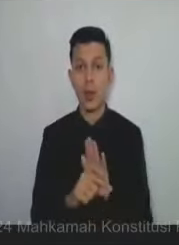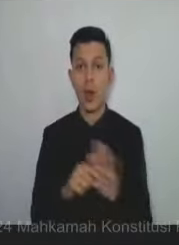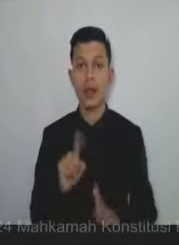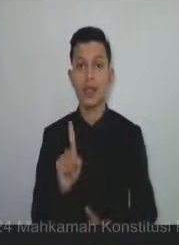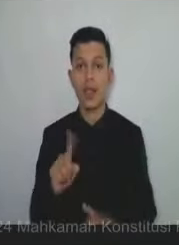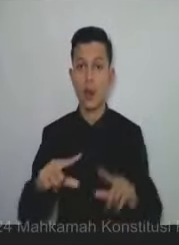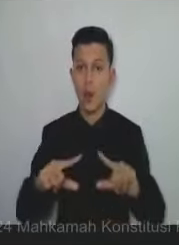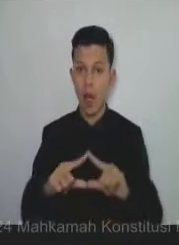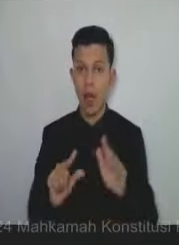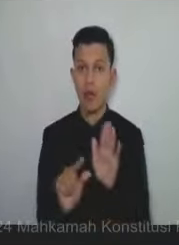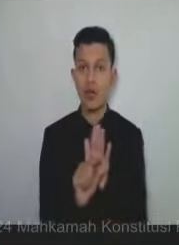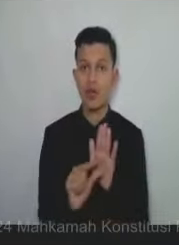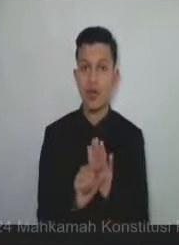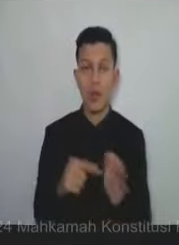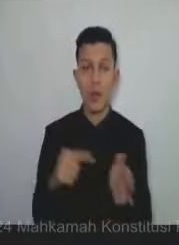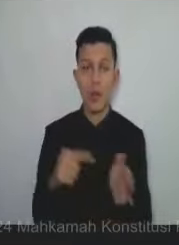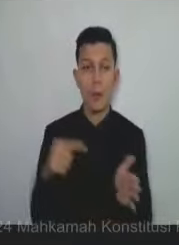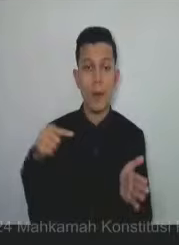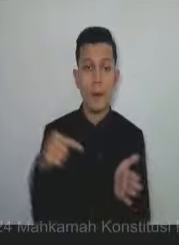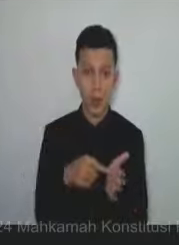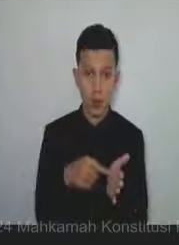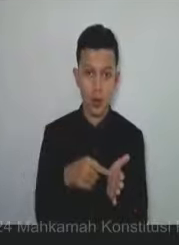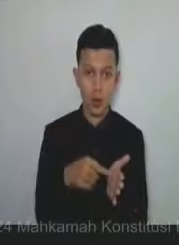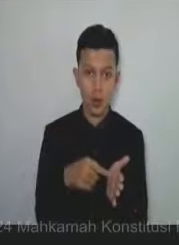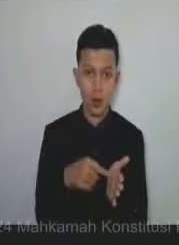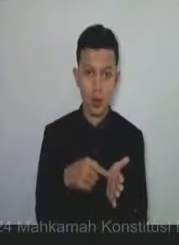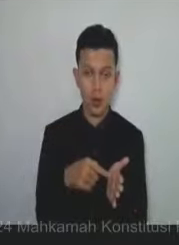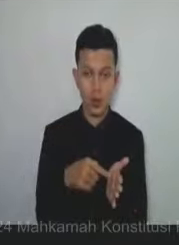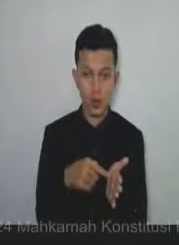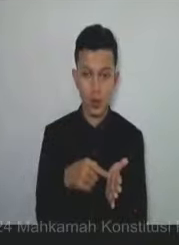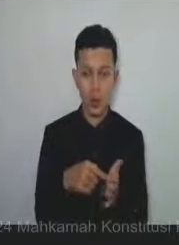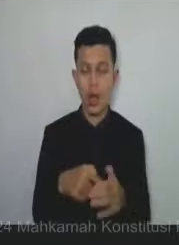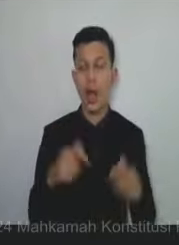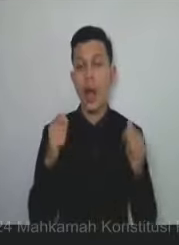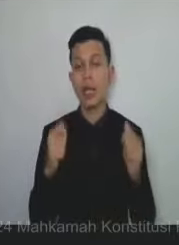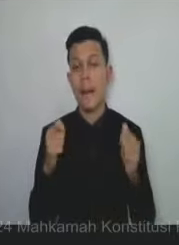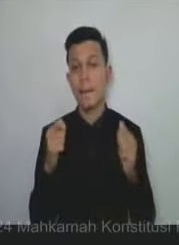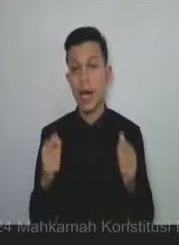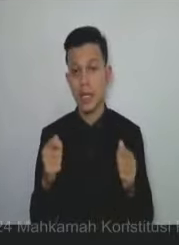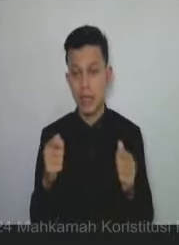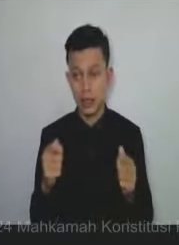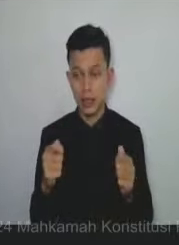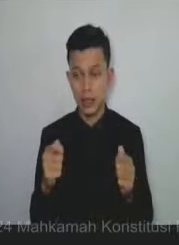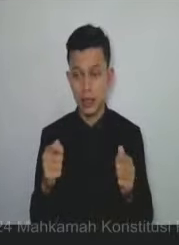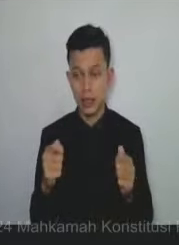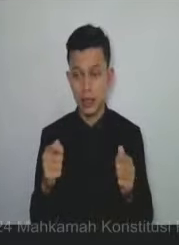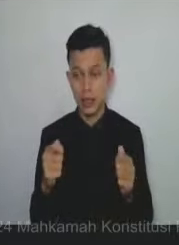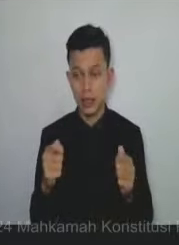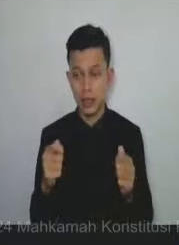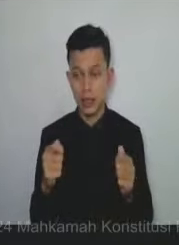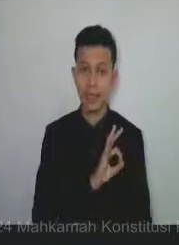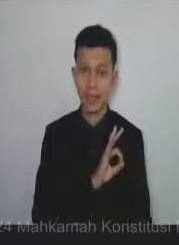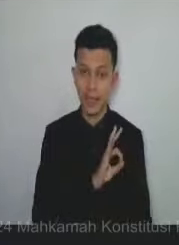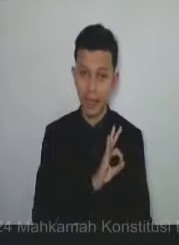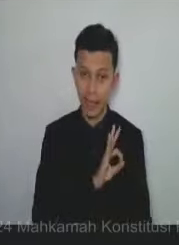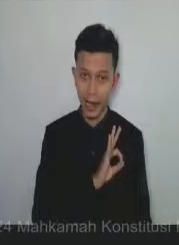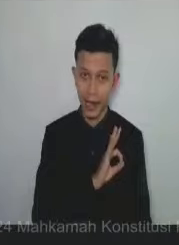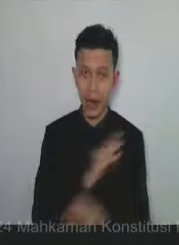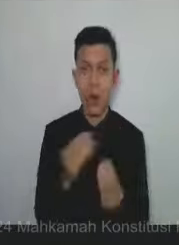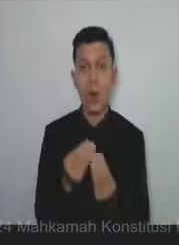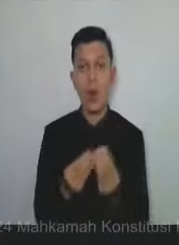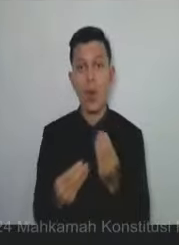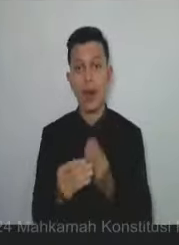A Undang-Undang Pemilu yang menyatakan kampanye pemilu yang mengikut sertakan Presiden, Wakil Presiden,